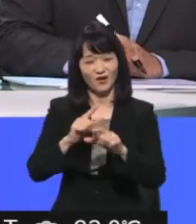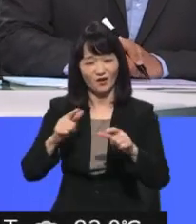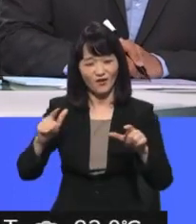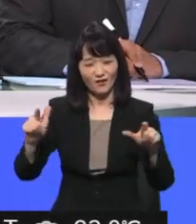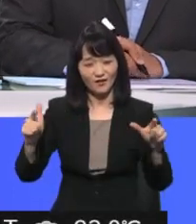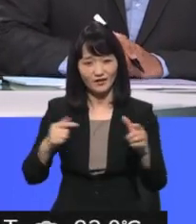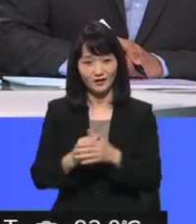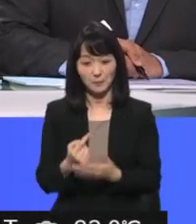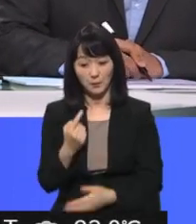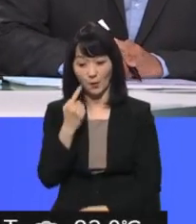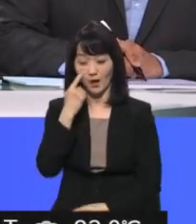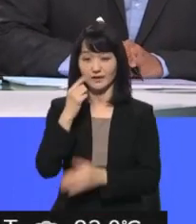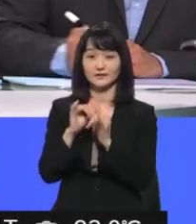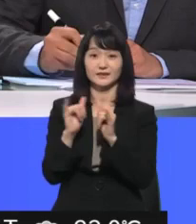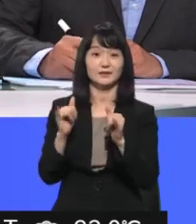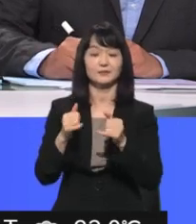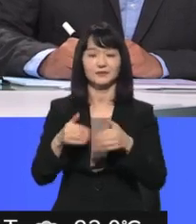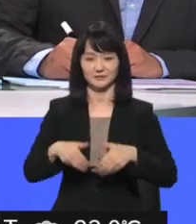돼요